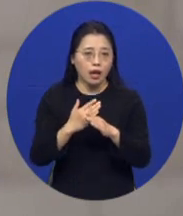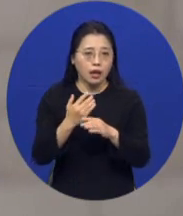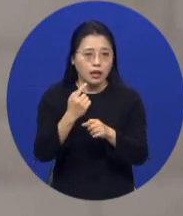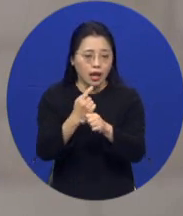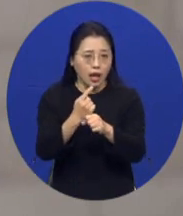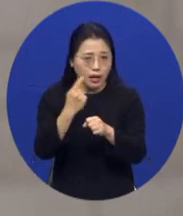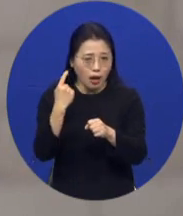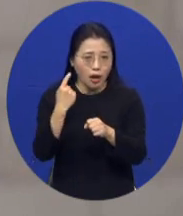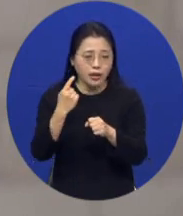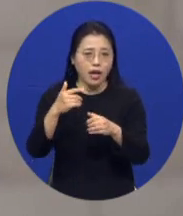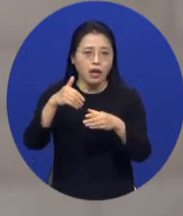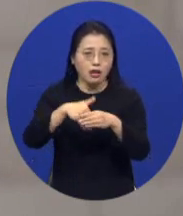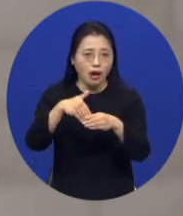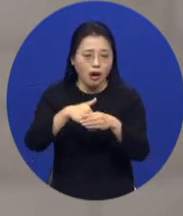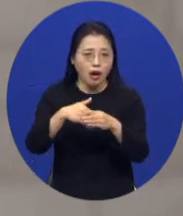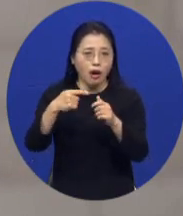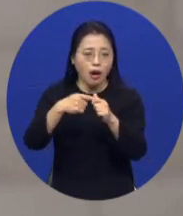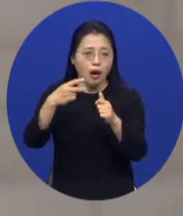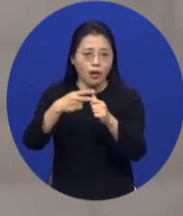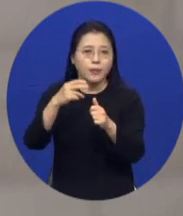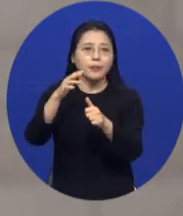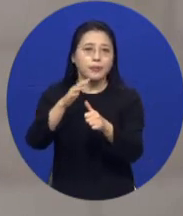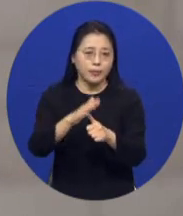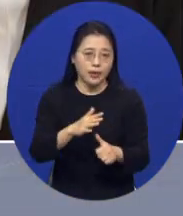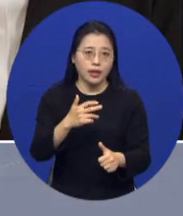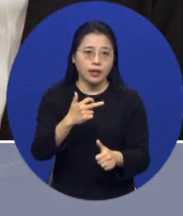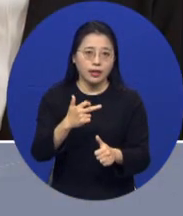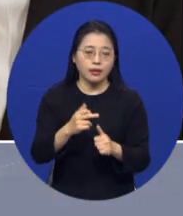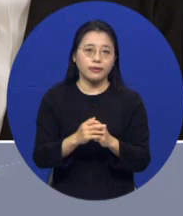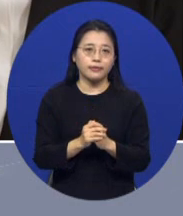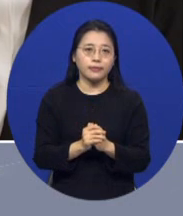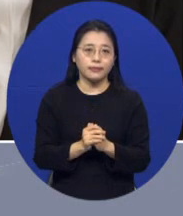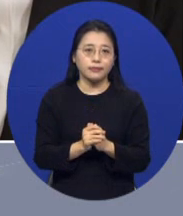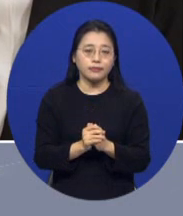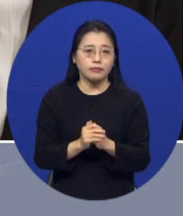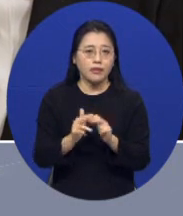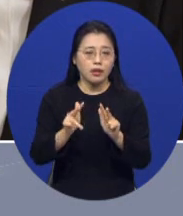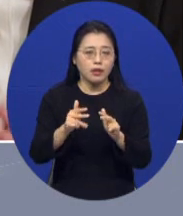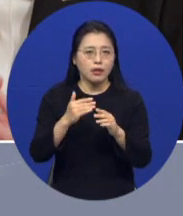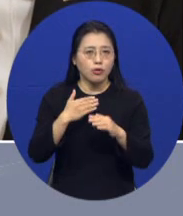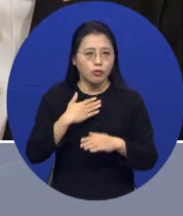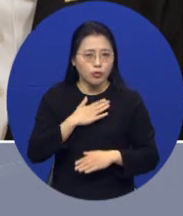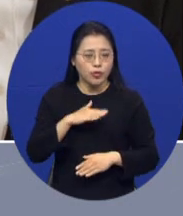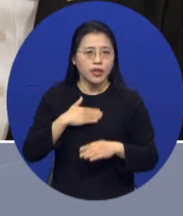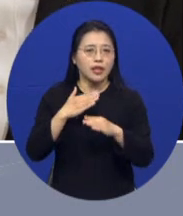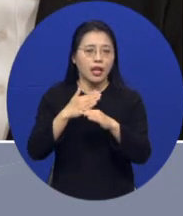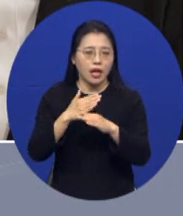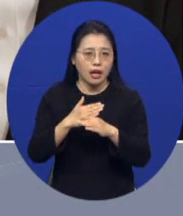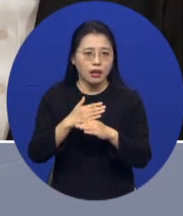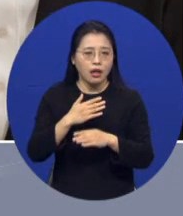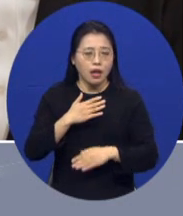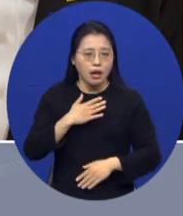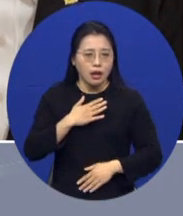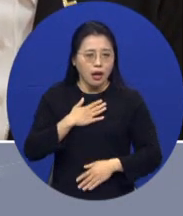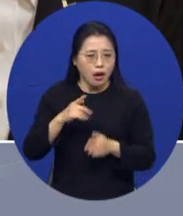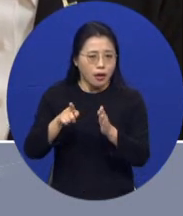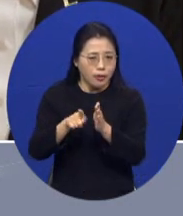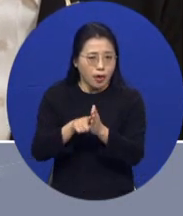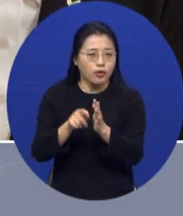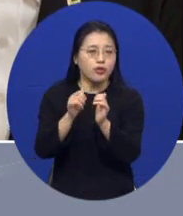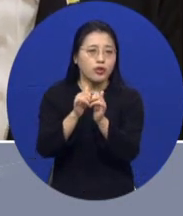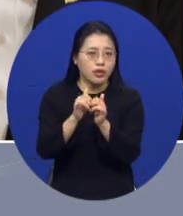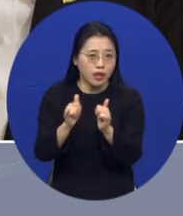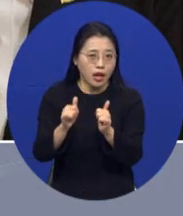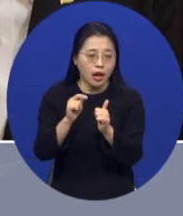2번을 연속해서 패배를 한 상태입니다 정의당이 정말 자기의 지지기반을 확고히 다지고